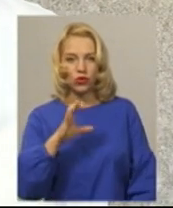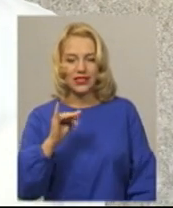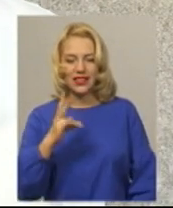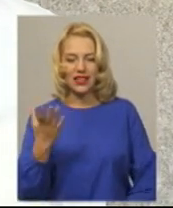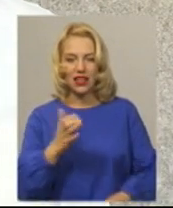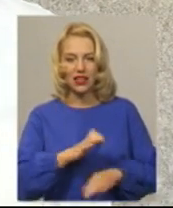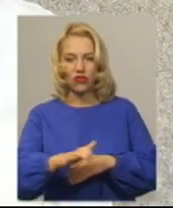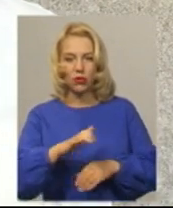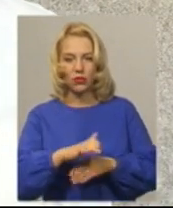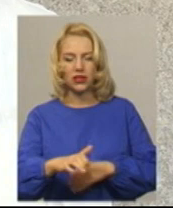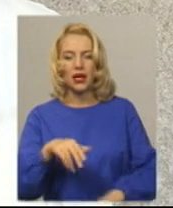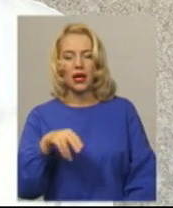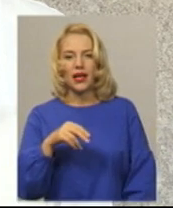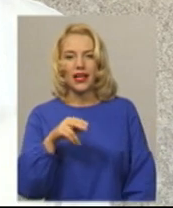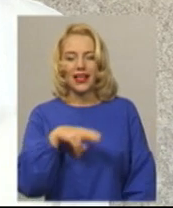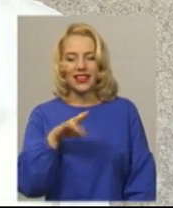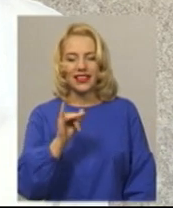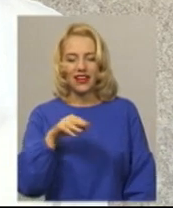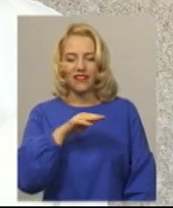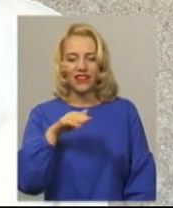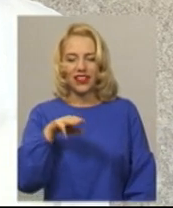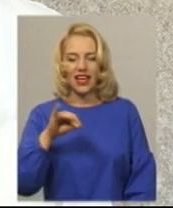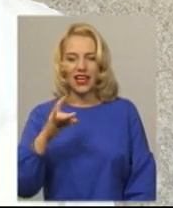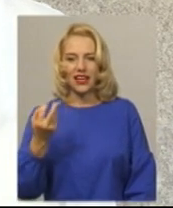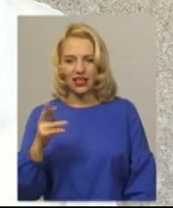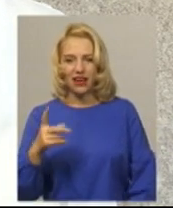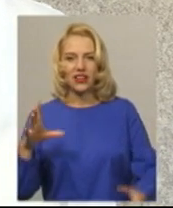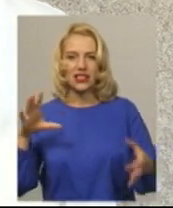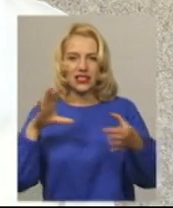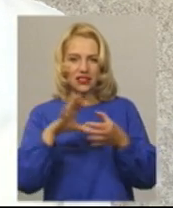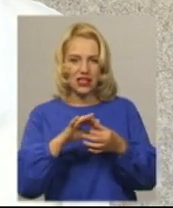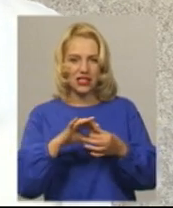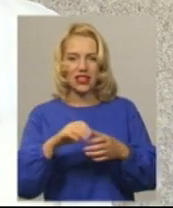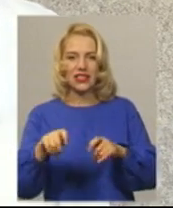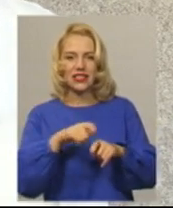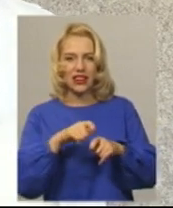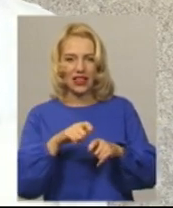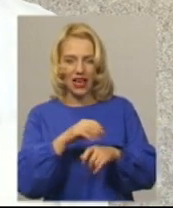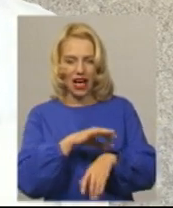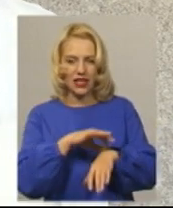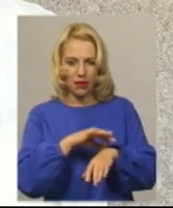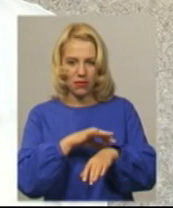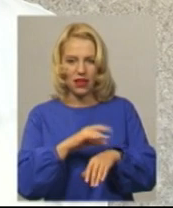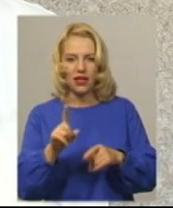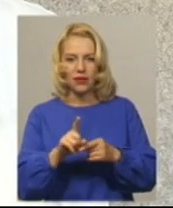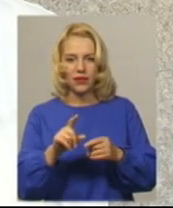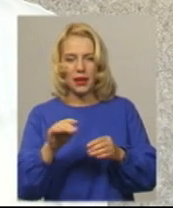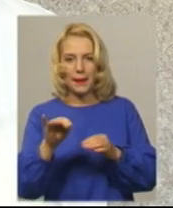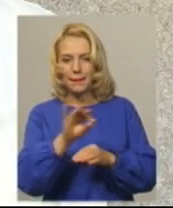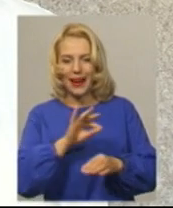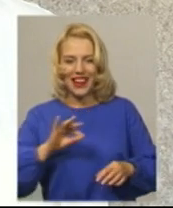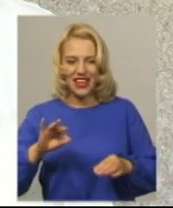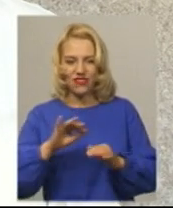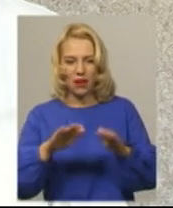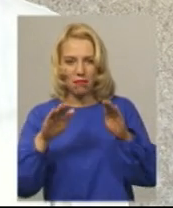виробляє паличка дифтерія, він зв'язується з тканями, випадає плівка, яку неможливо